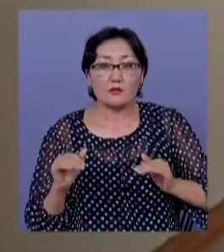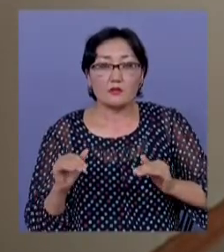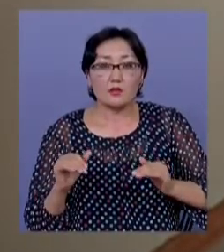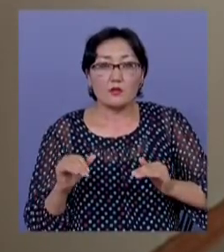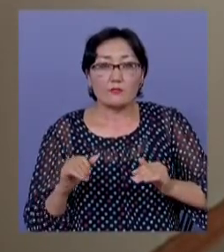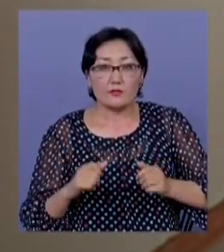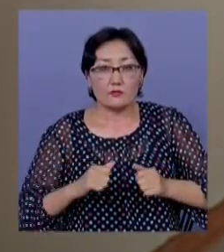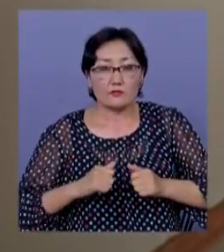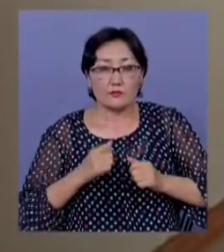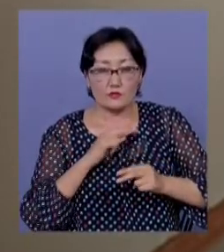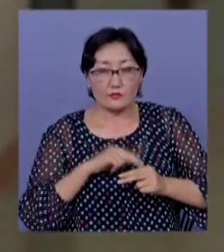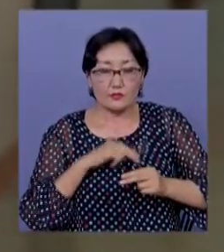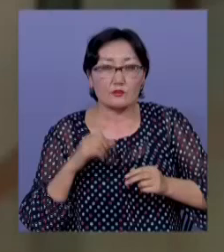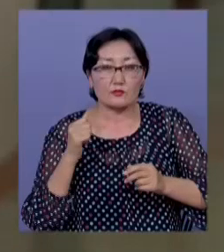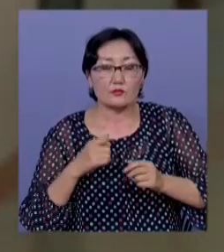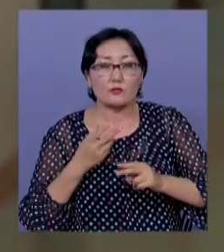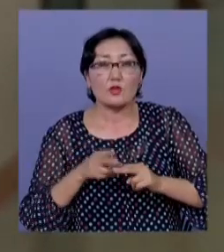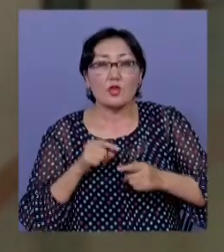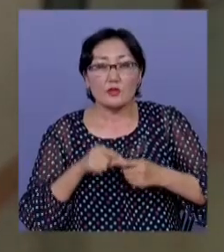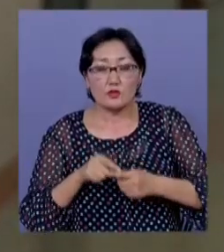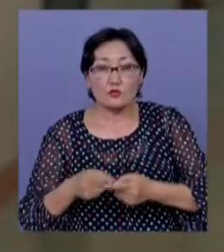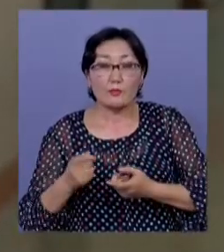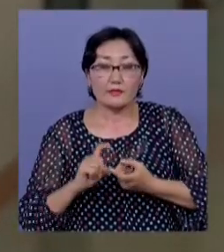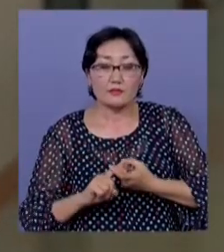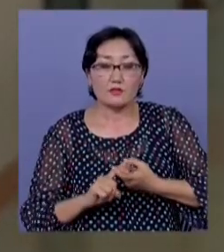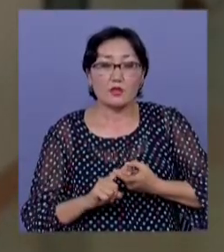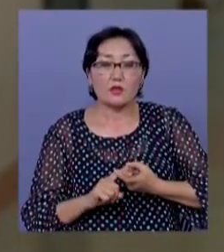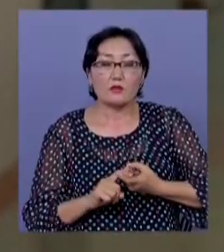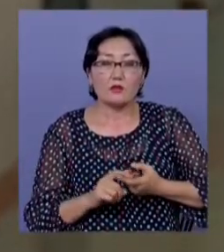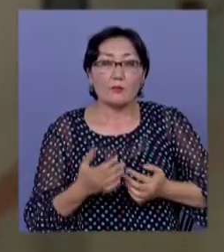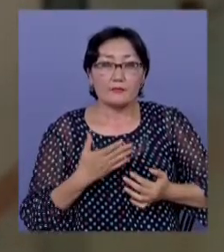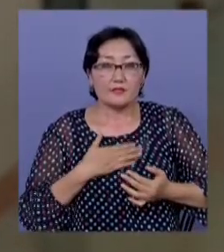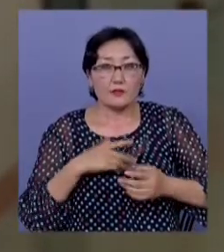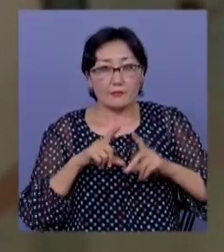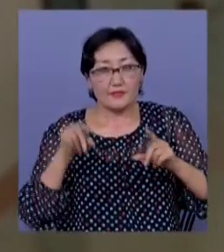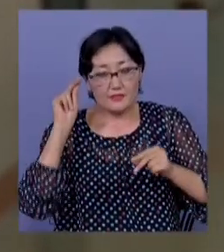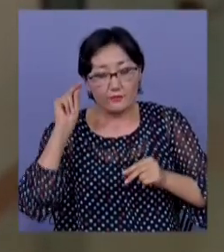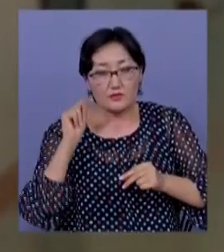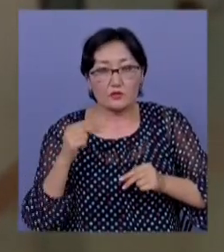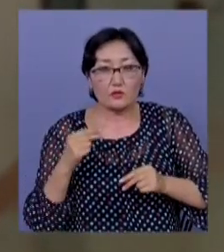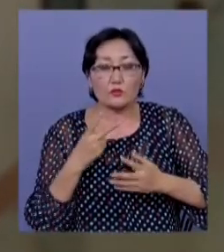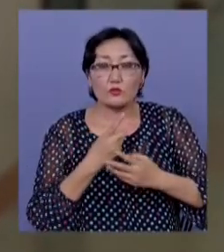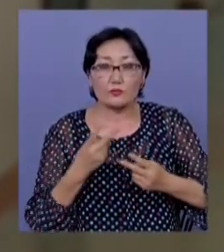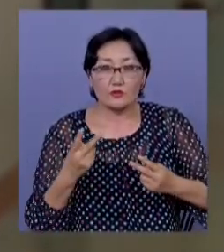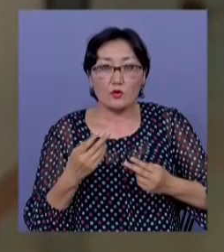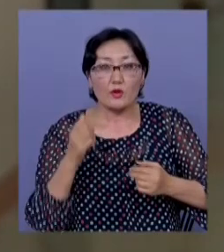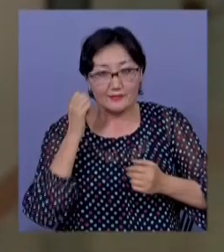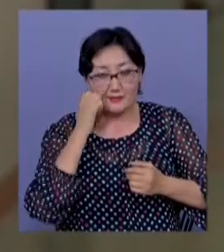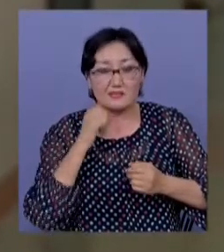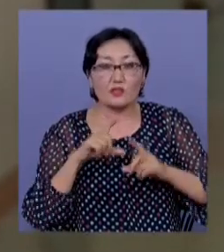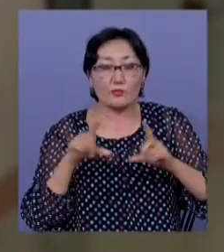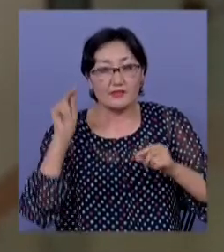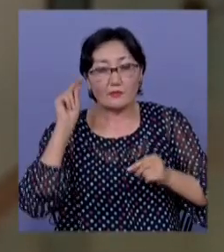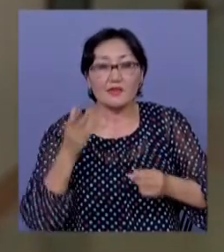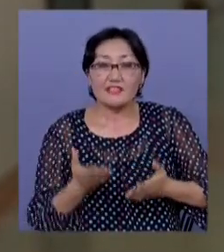шыңдалып шығарады деген ой келеді маған. Еден жууға байланысты, енді біздің мектебіміз міне көріп тұрсыз кішкене ескілеу мектеп.